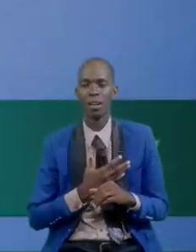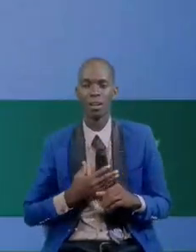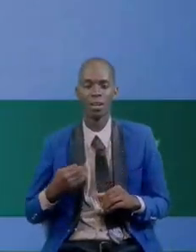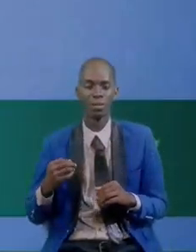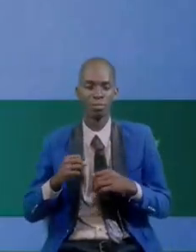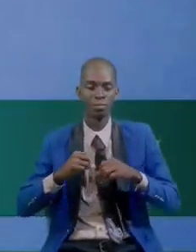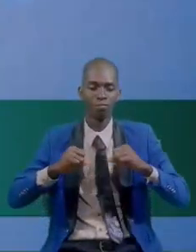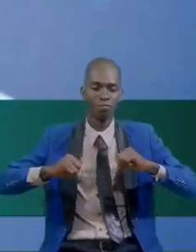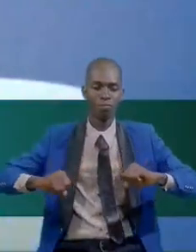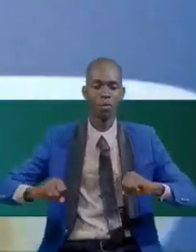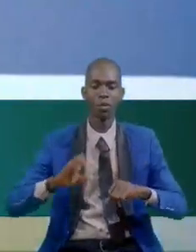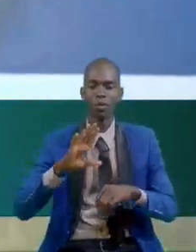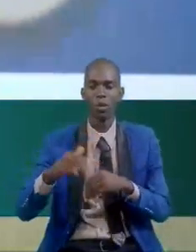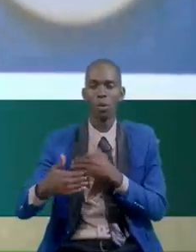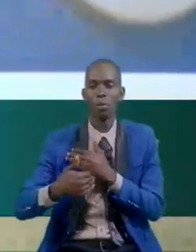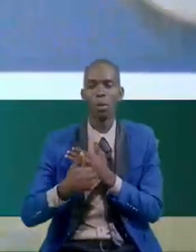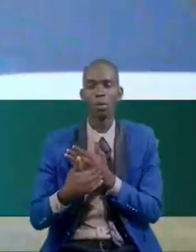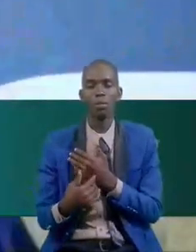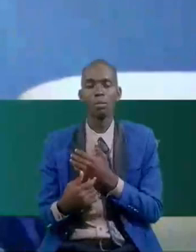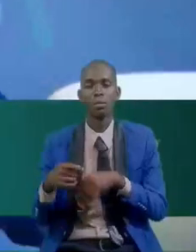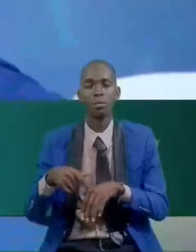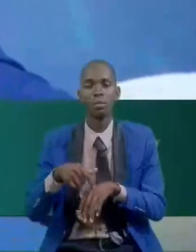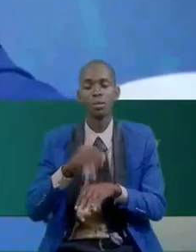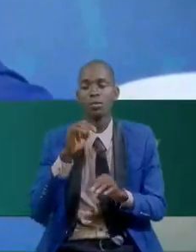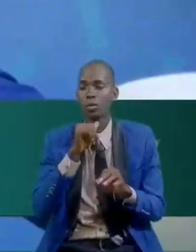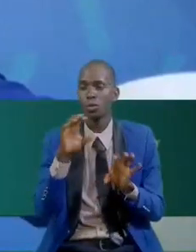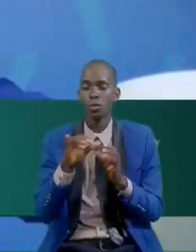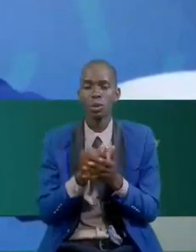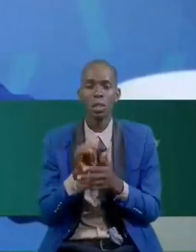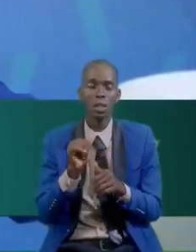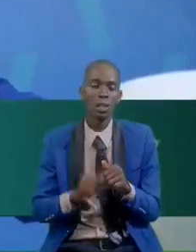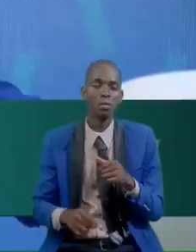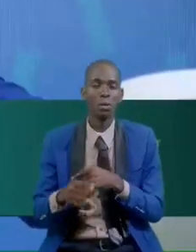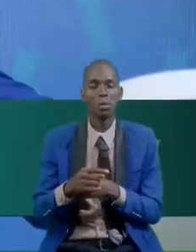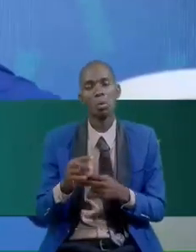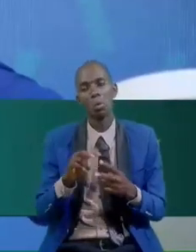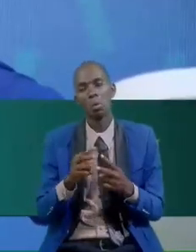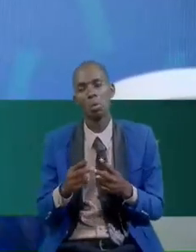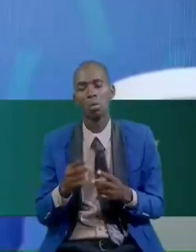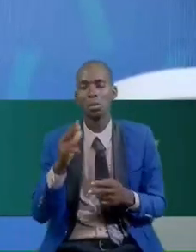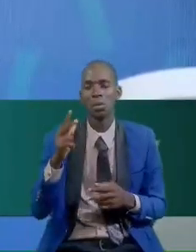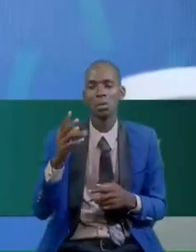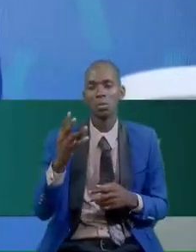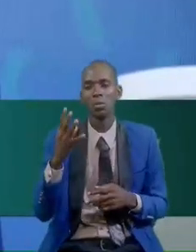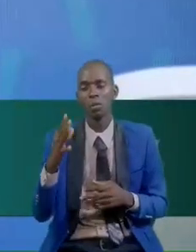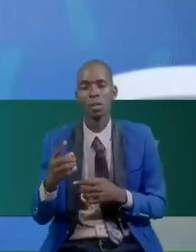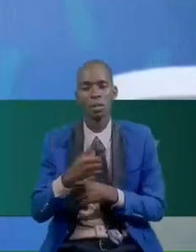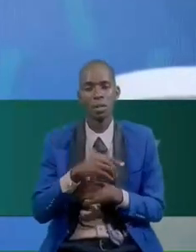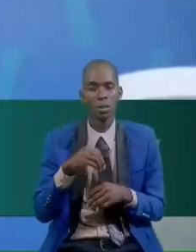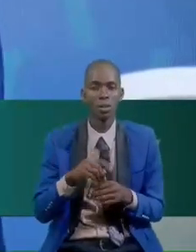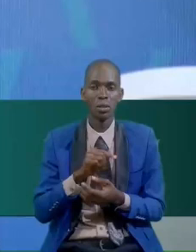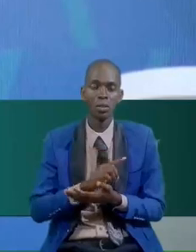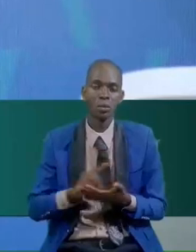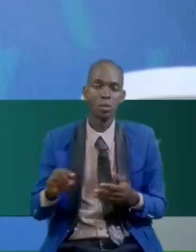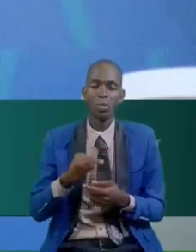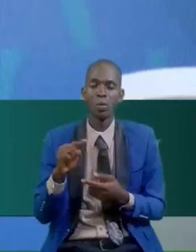en redressant, si tu ne le faisais pas, chaque jour, au moins 3 fois par semaine,